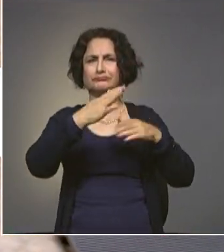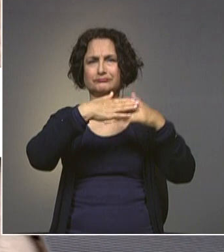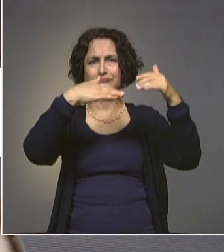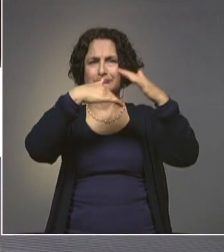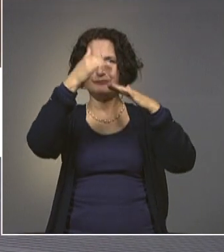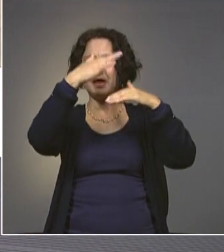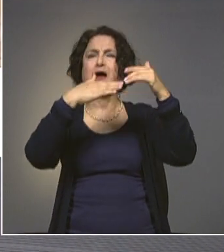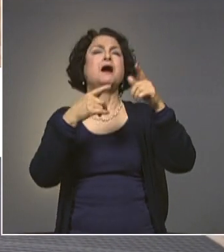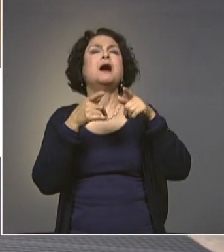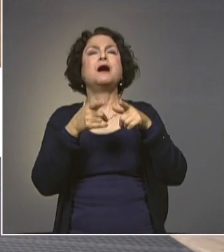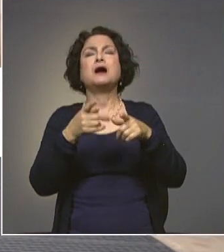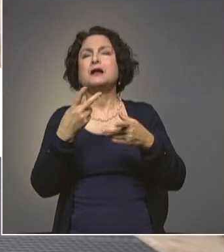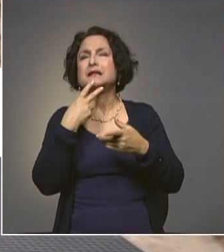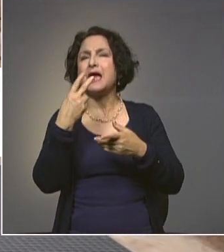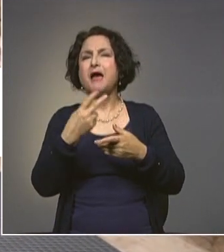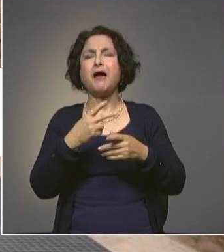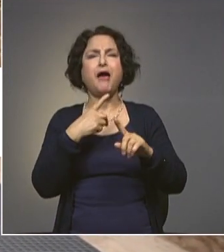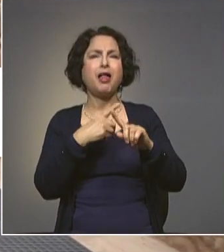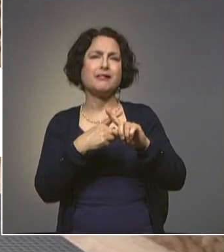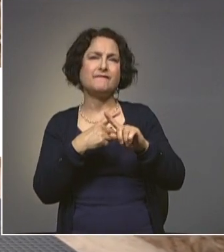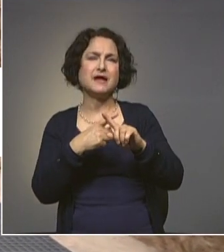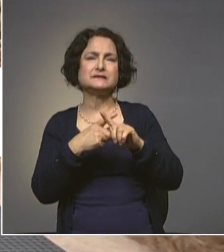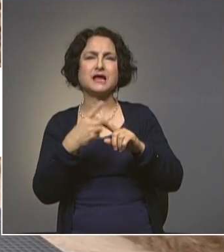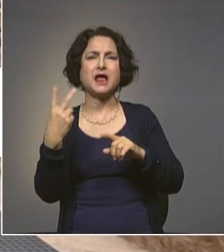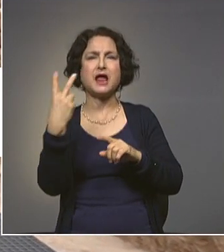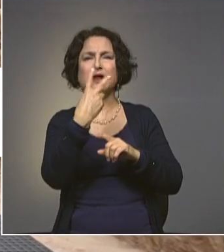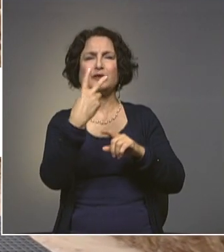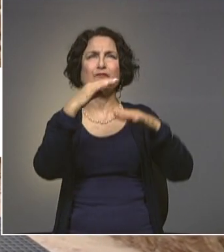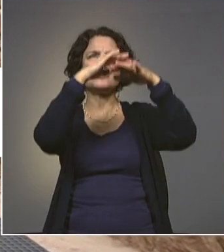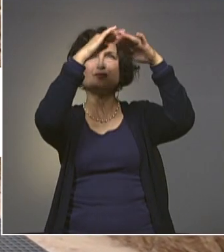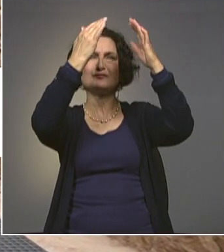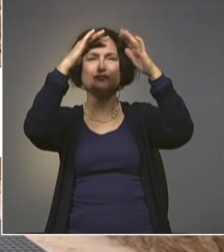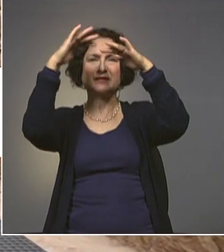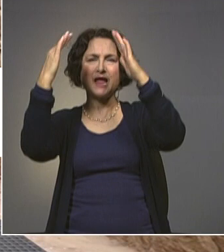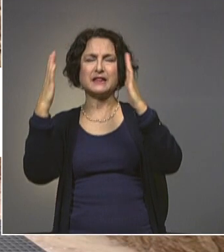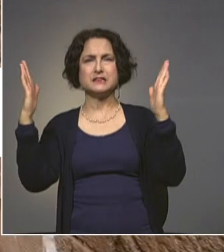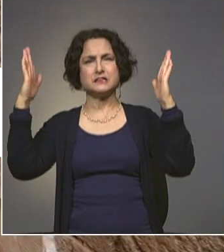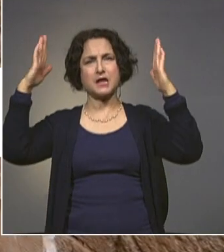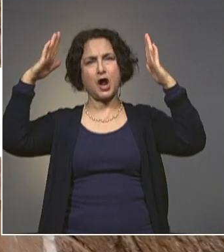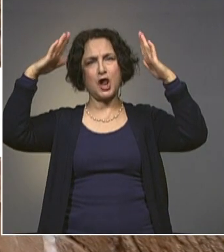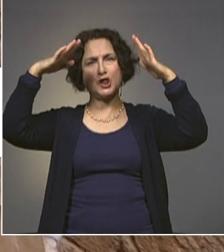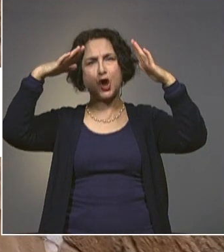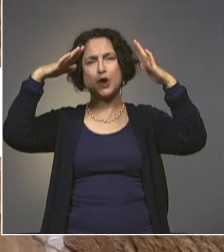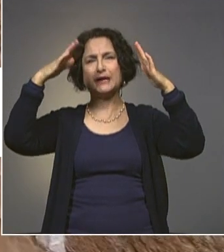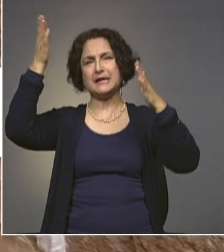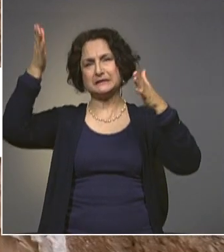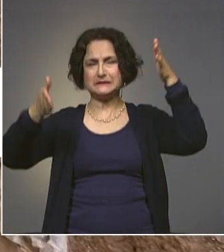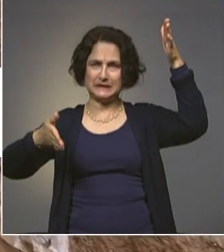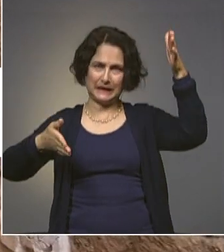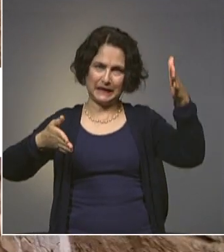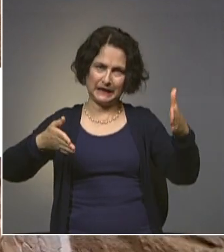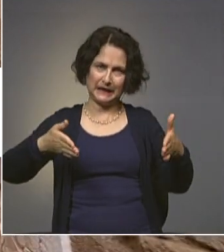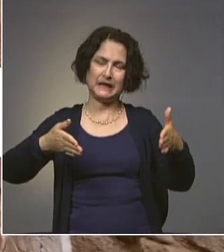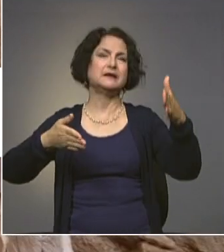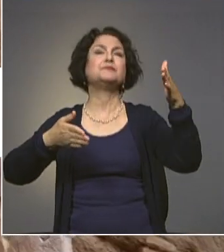за храма Хелвеция е двускатния покрив с двете наклонени стени, така наречения фалшив свод, който го държат гранитни блокове